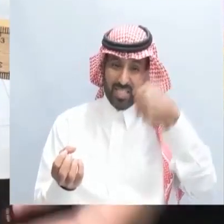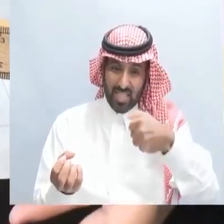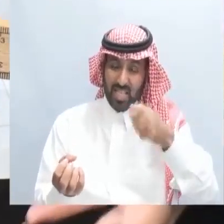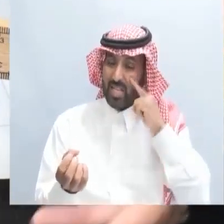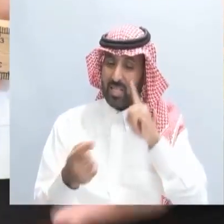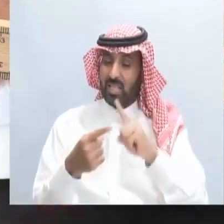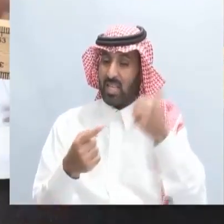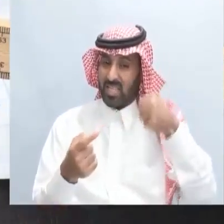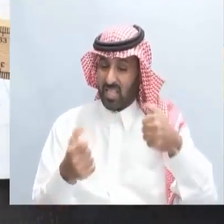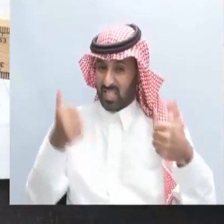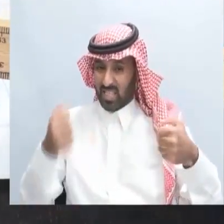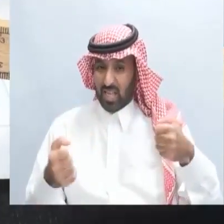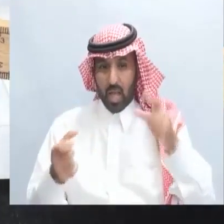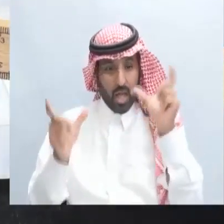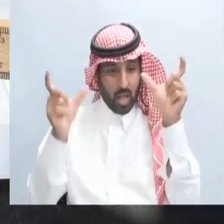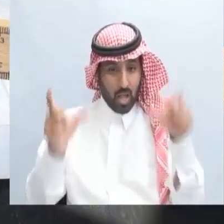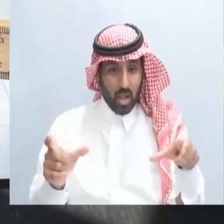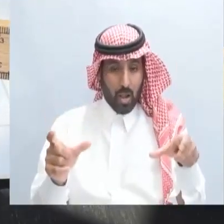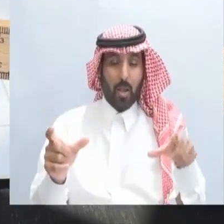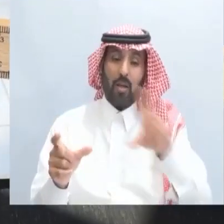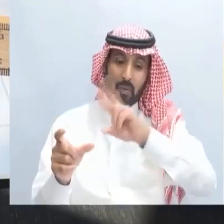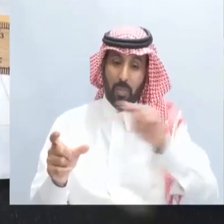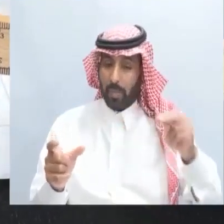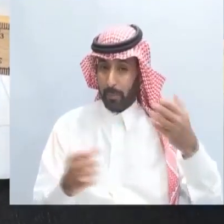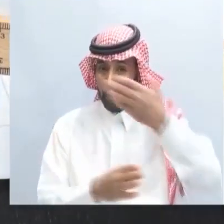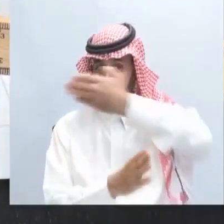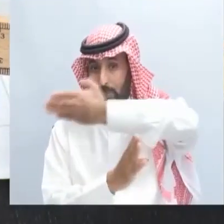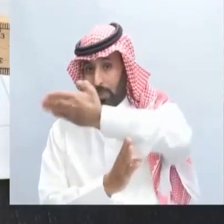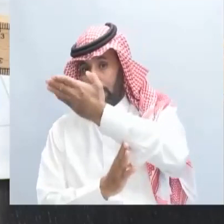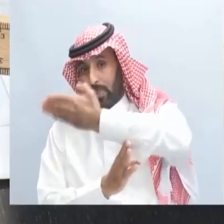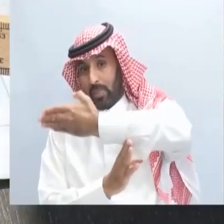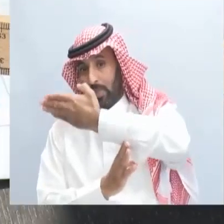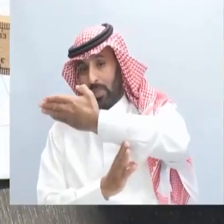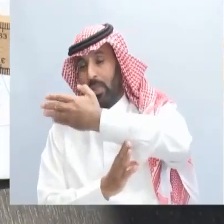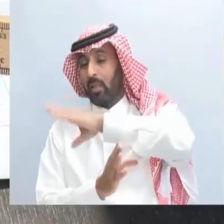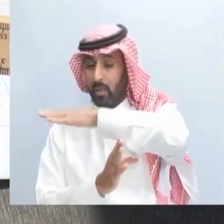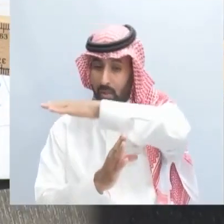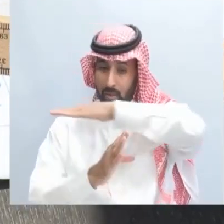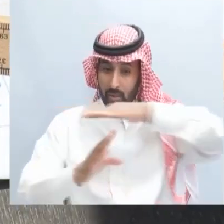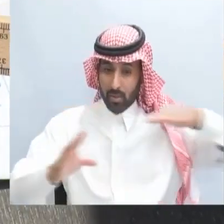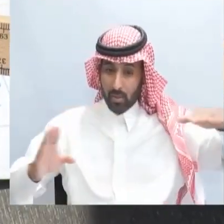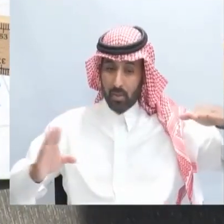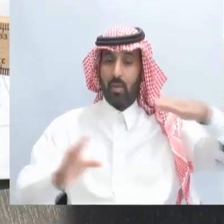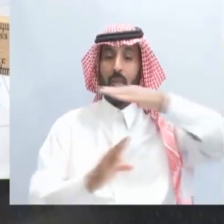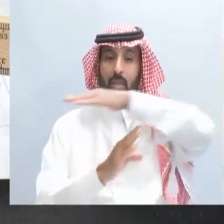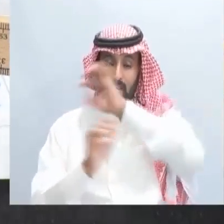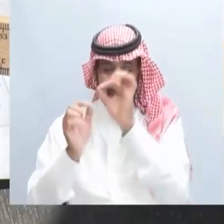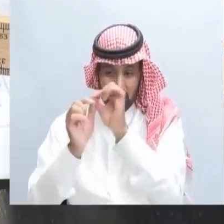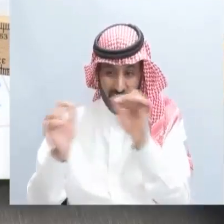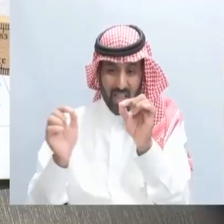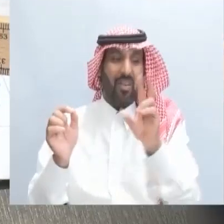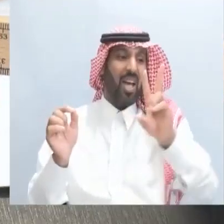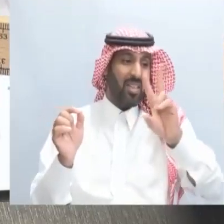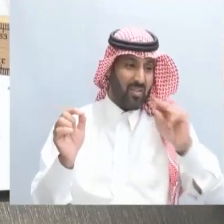غرام و60 جرام عندما تتساوى الكتل تتساوى معها ماذا تتساوى معها المس لنرى